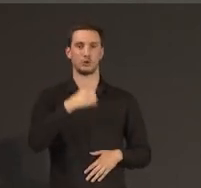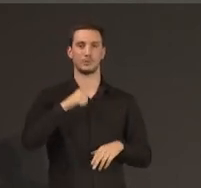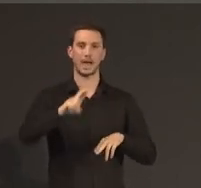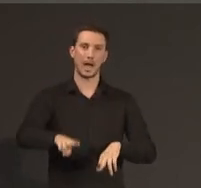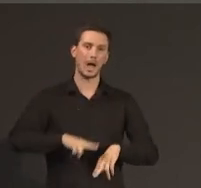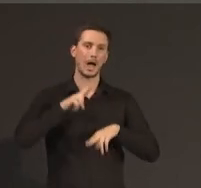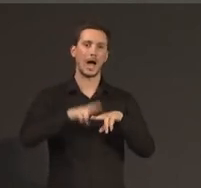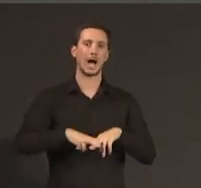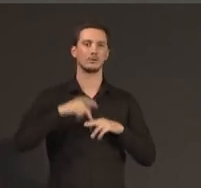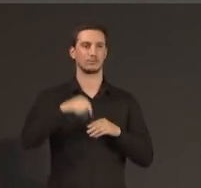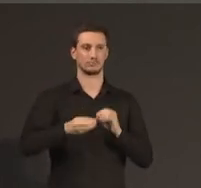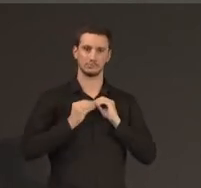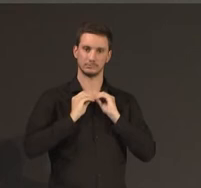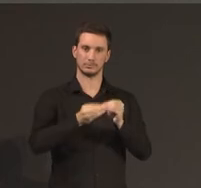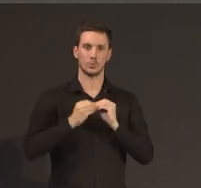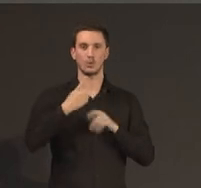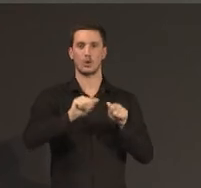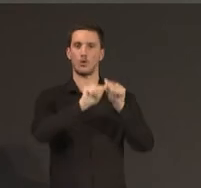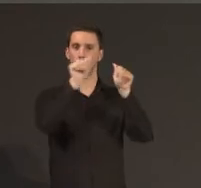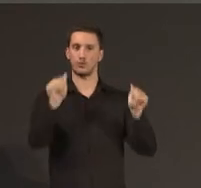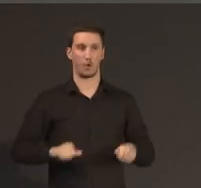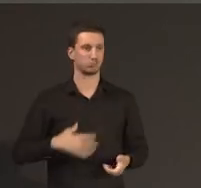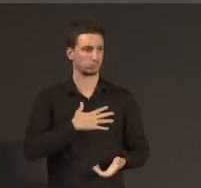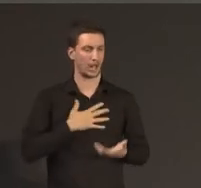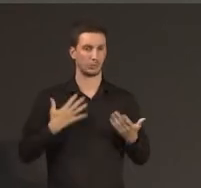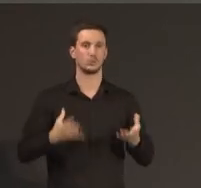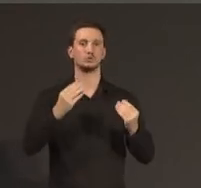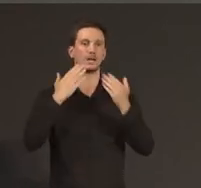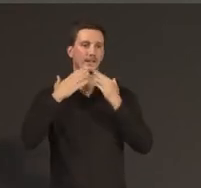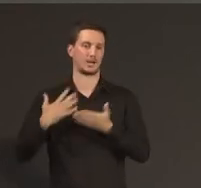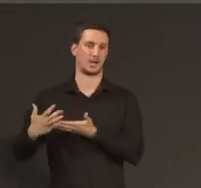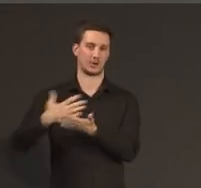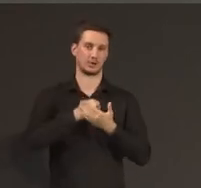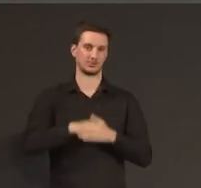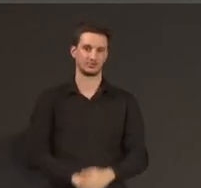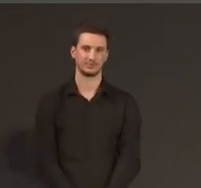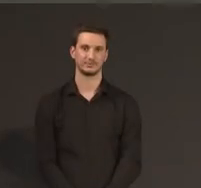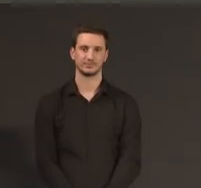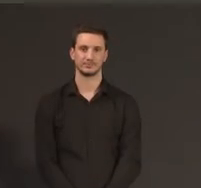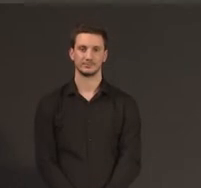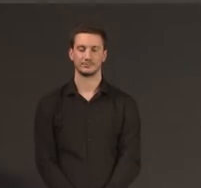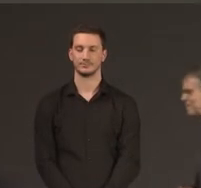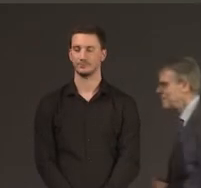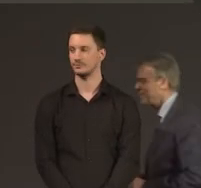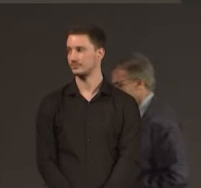acte s'hagi desenvolupat d'una manera tan agradable. Moltes gràcies a tothom.